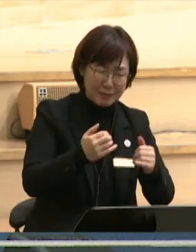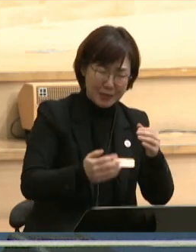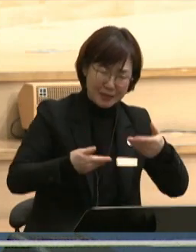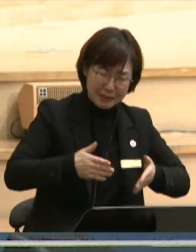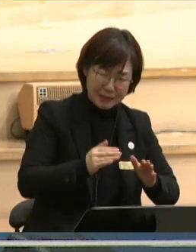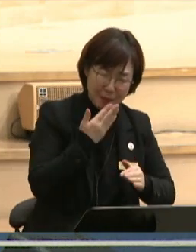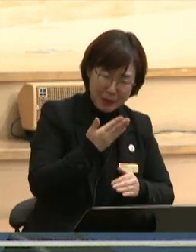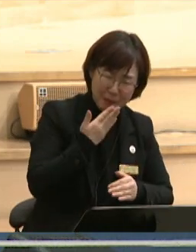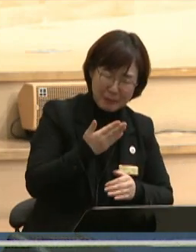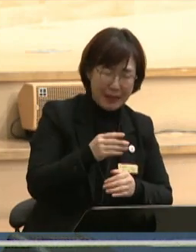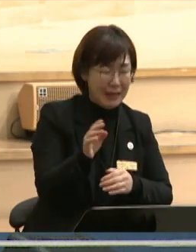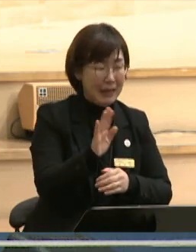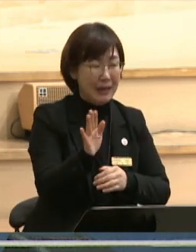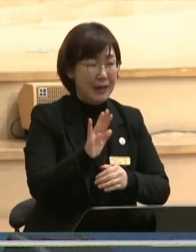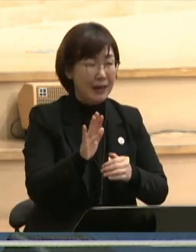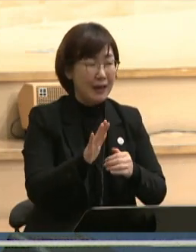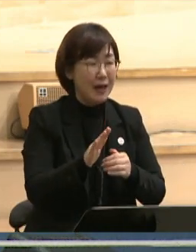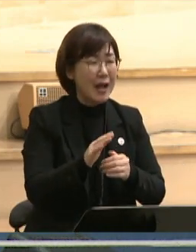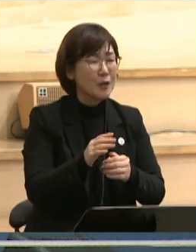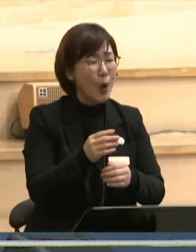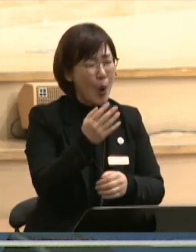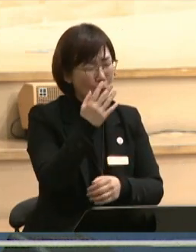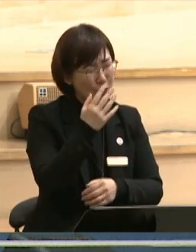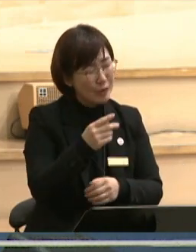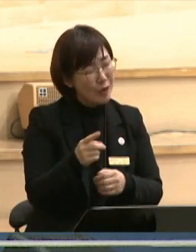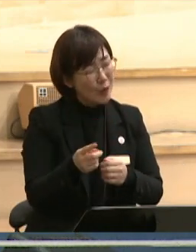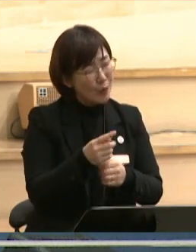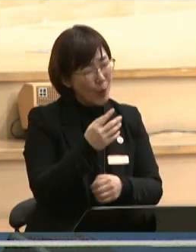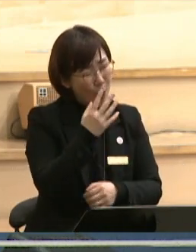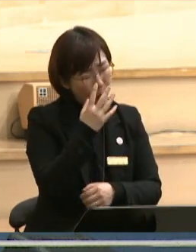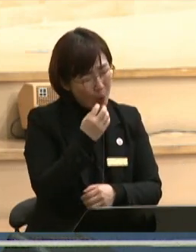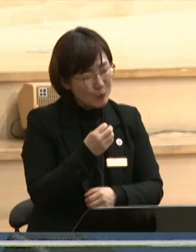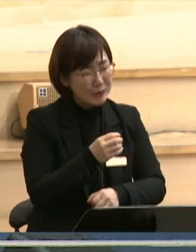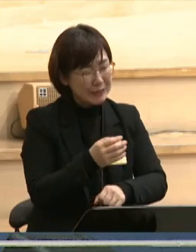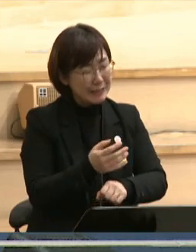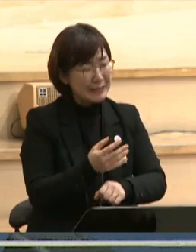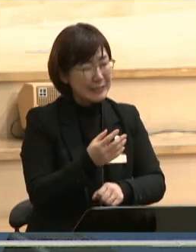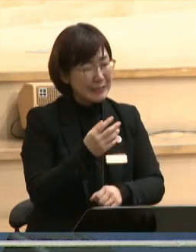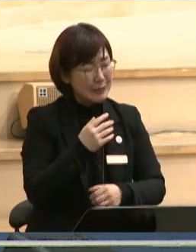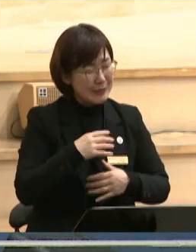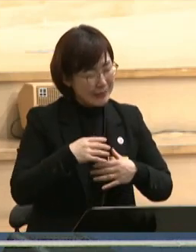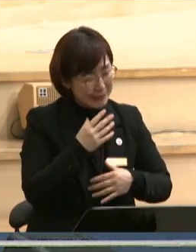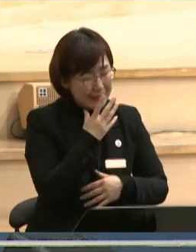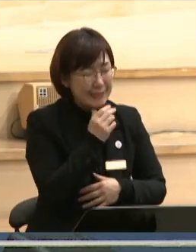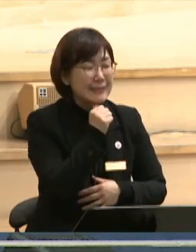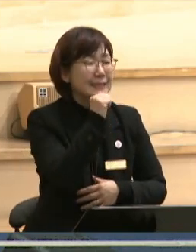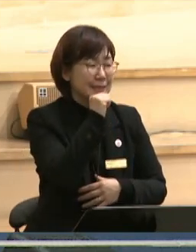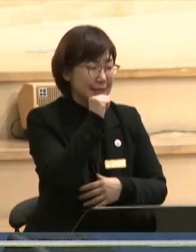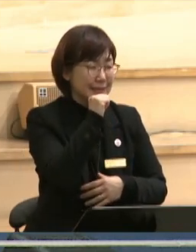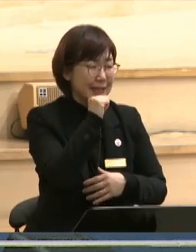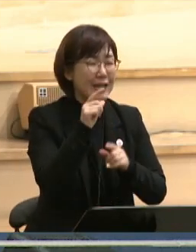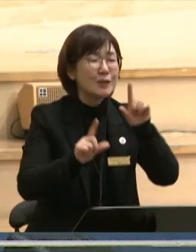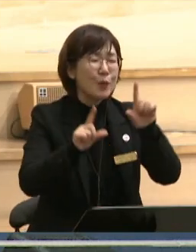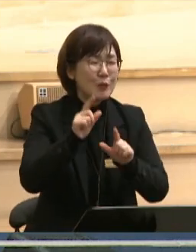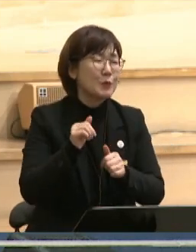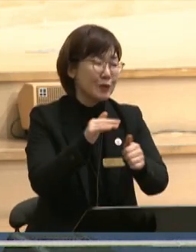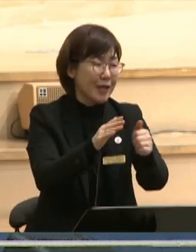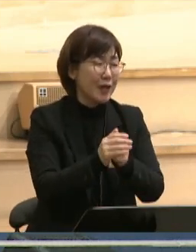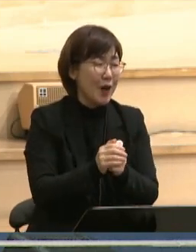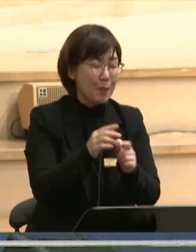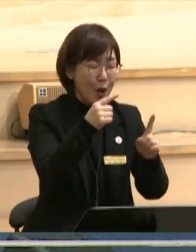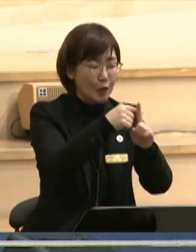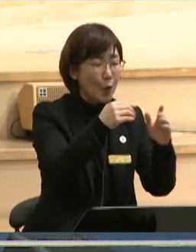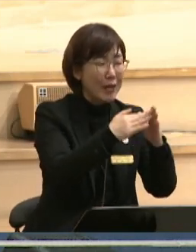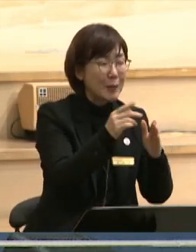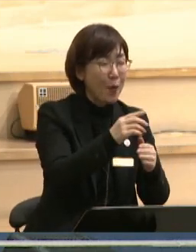예수님을 보내세요 예수님도 교회 보내실 때 그렇게 보내십니다 교회를 대단한 교회에게 대단한 권력을 주거나